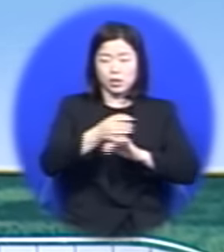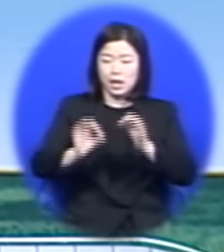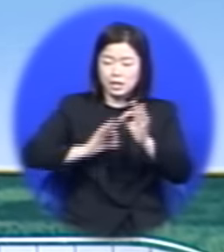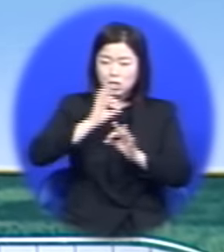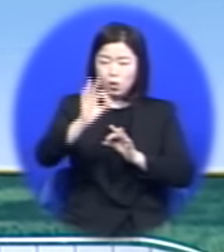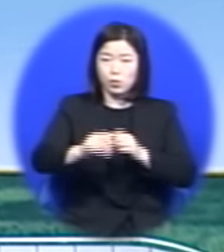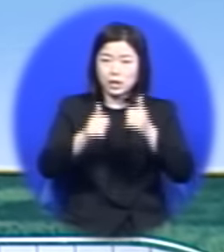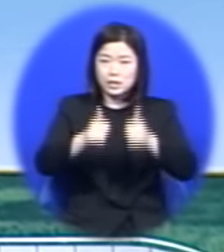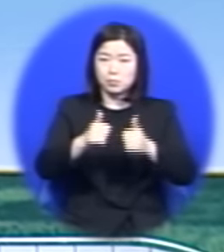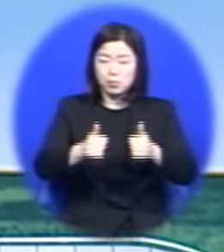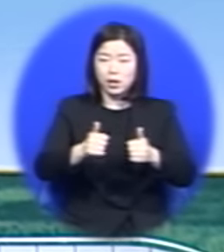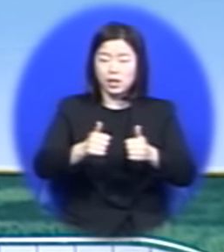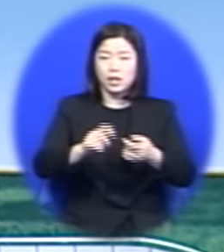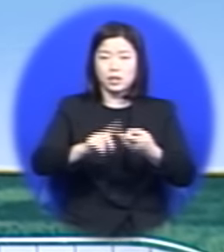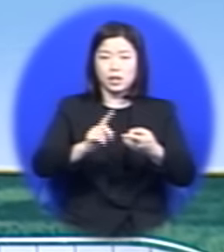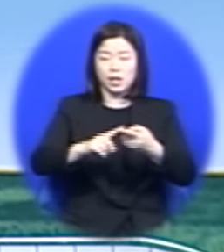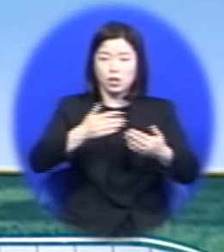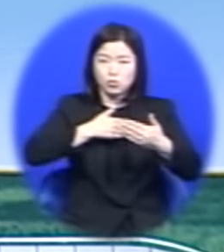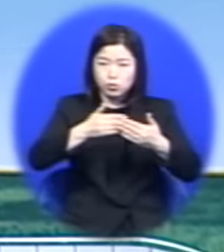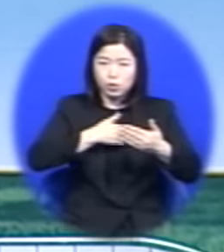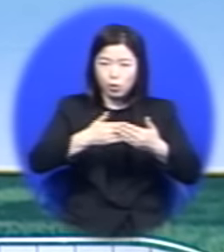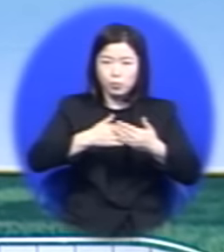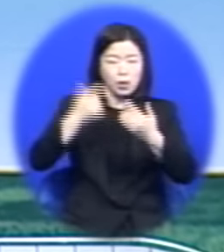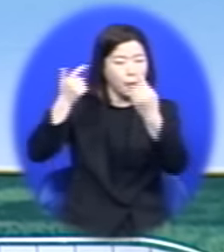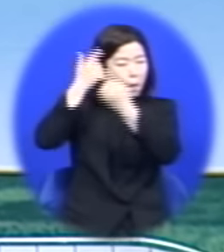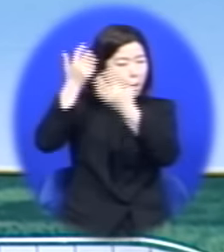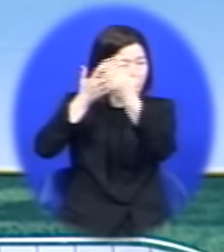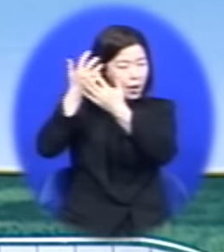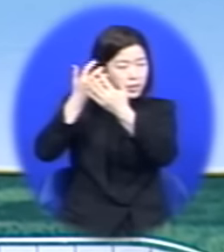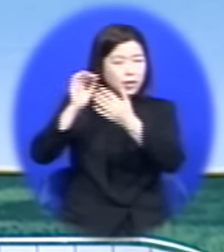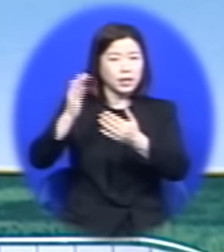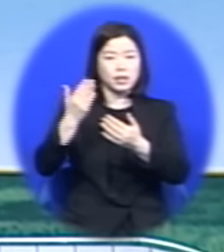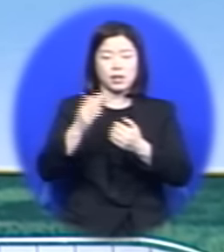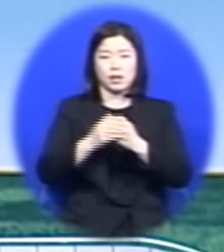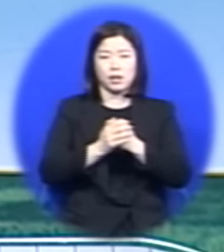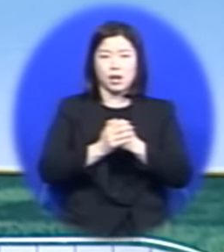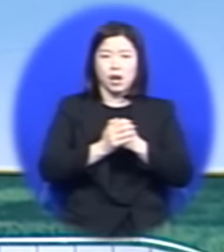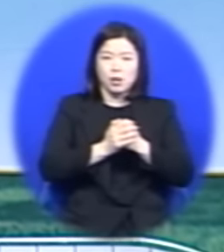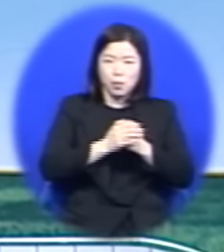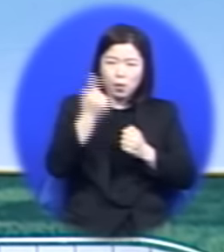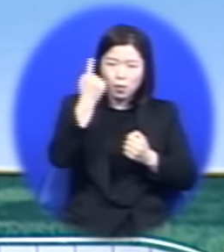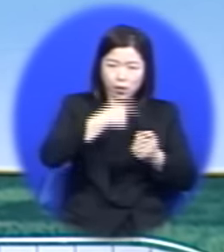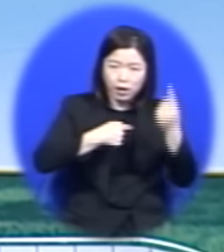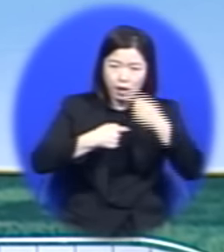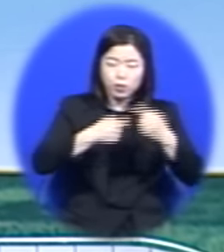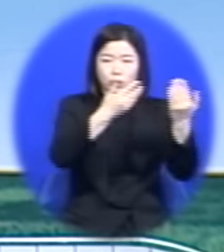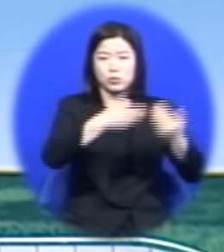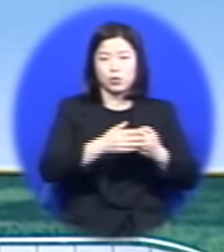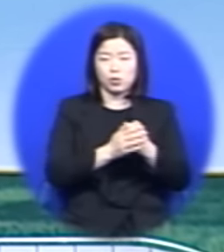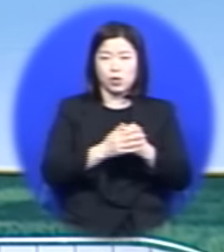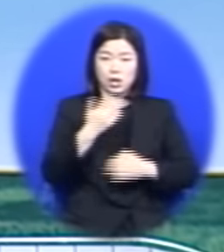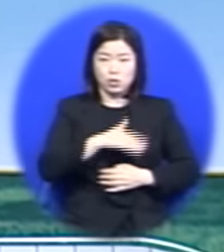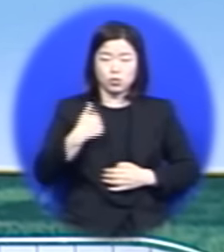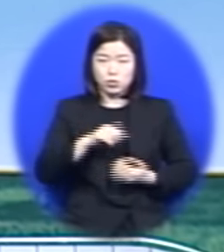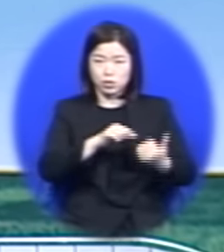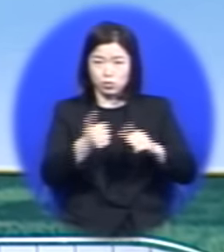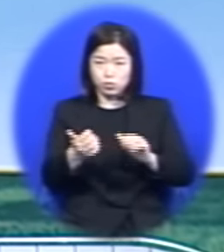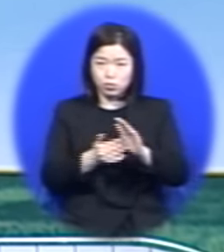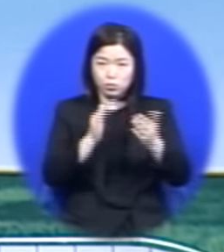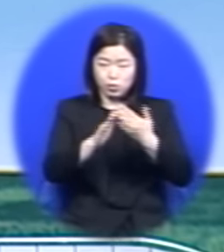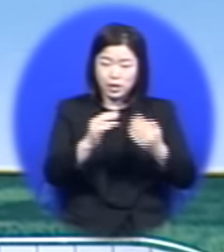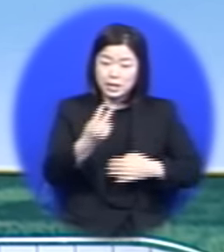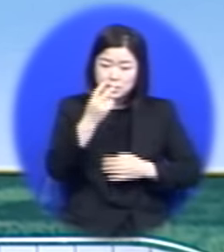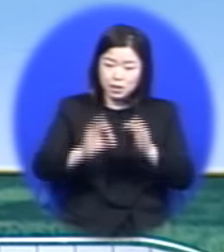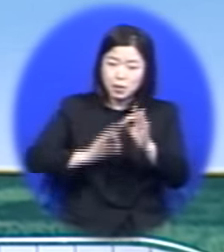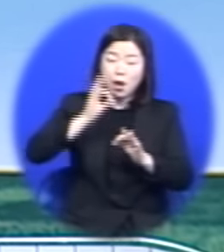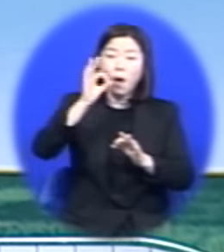대한 두려움들은 환상에 지나지 않거나 해로운 것들이다. 육체가 죽은 후에 생명이 영생하리라는 것에